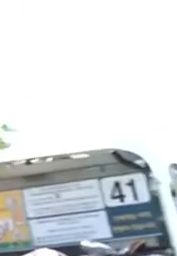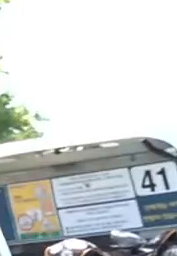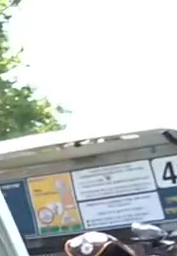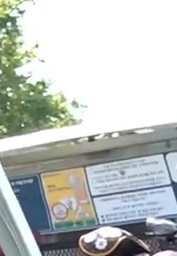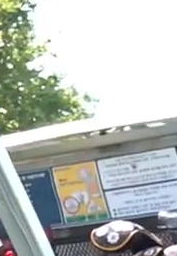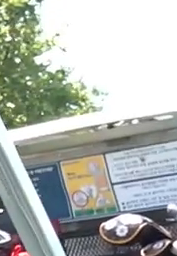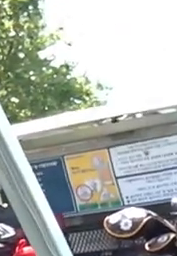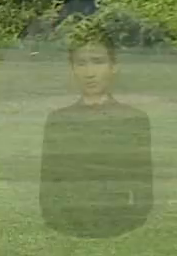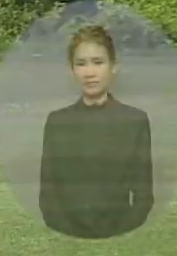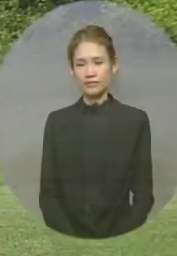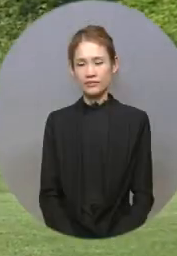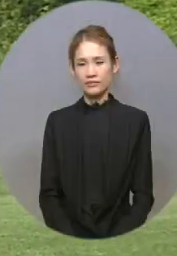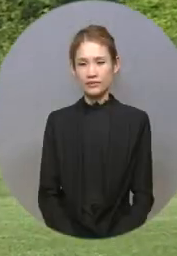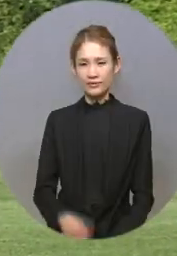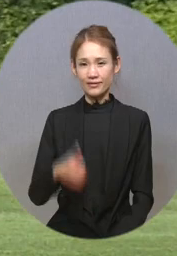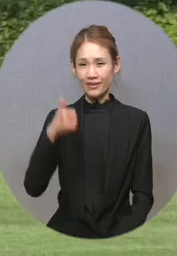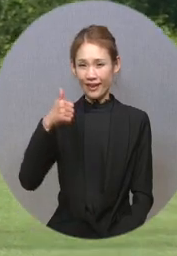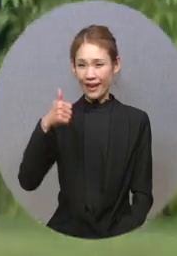나이스!